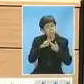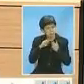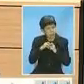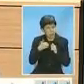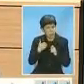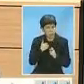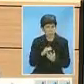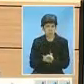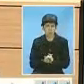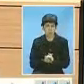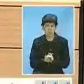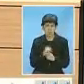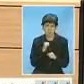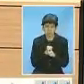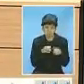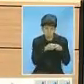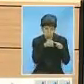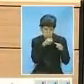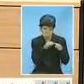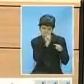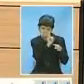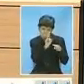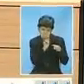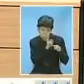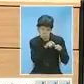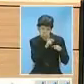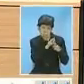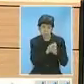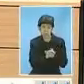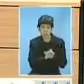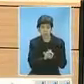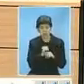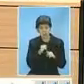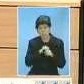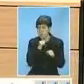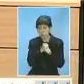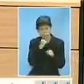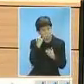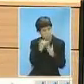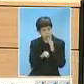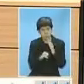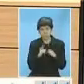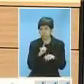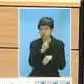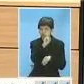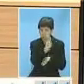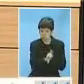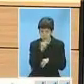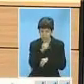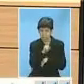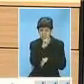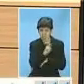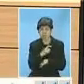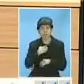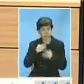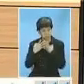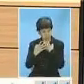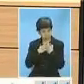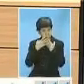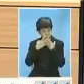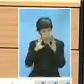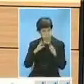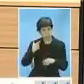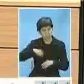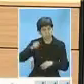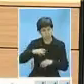คนที่ถูกกล่าวหาเป็นผู้ก่อการร้ายโทษถึงประหารชีวิตยื่นประกันตัวศาล